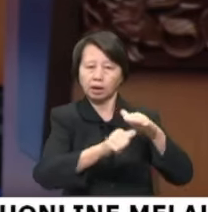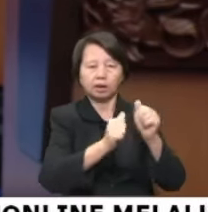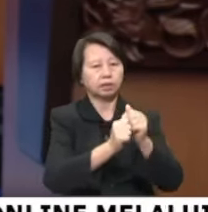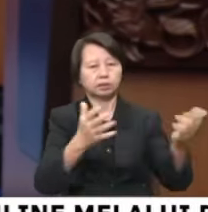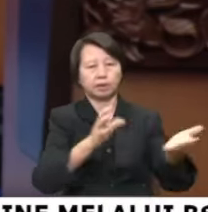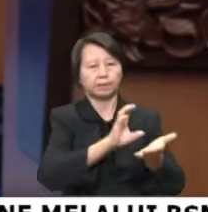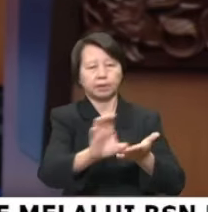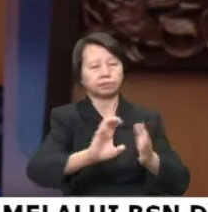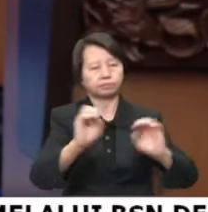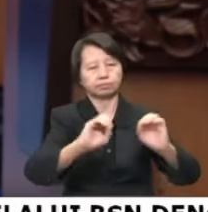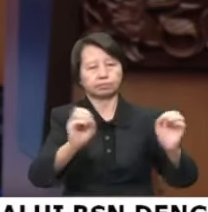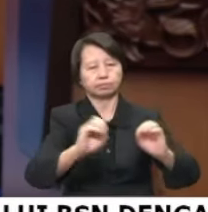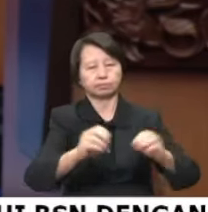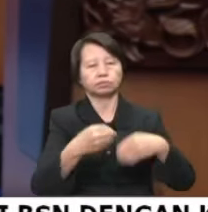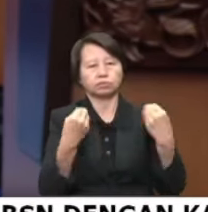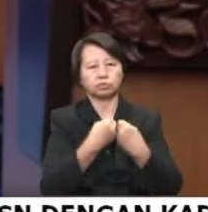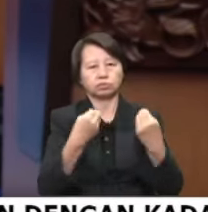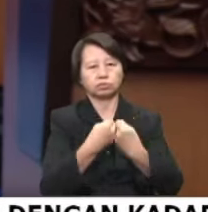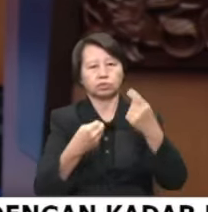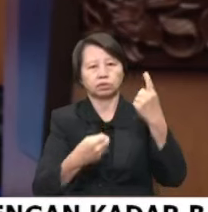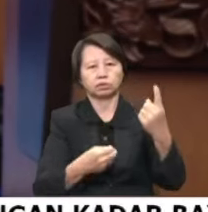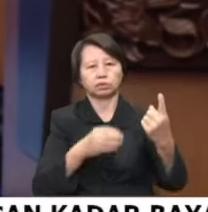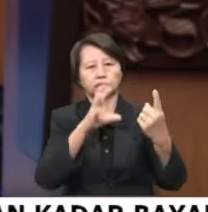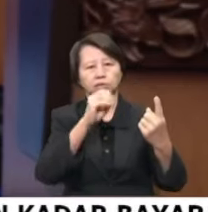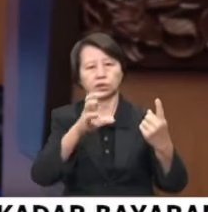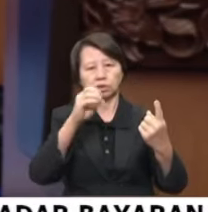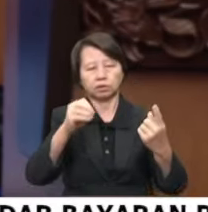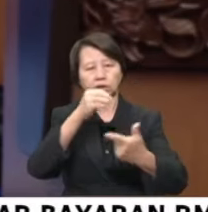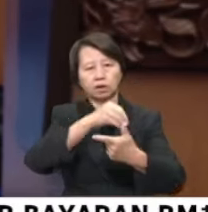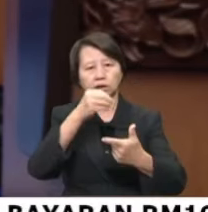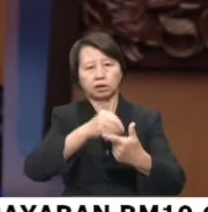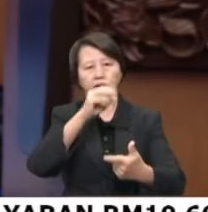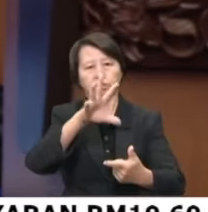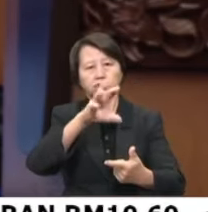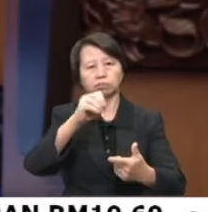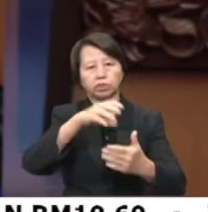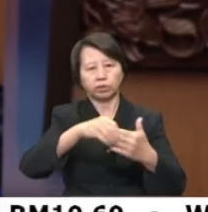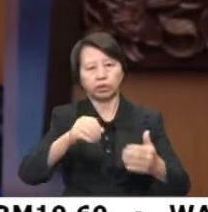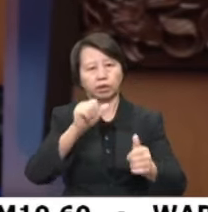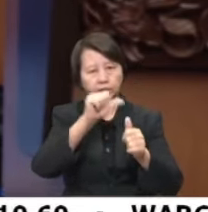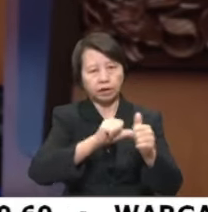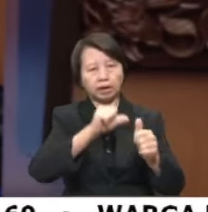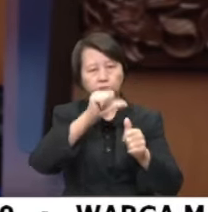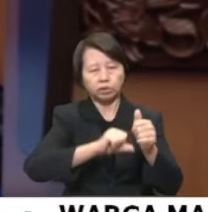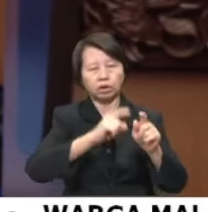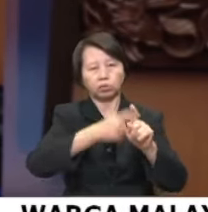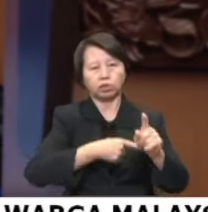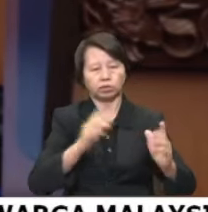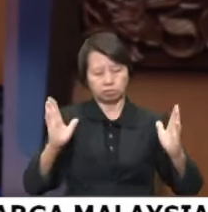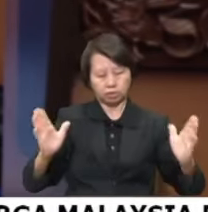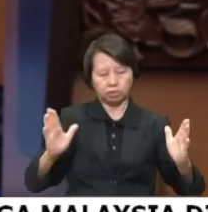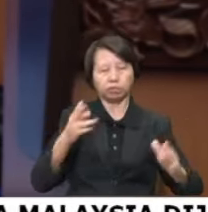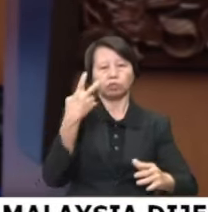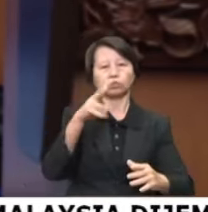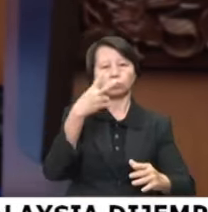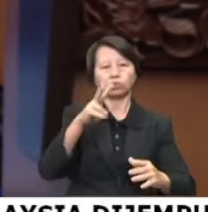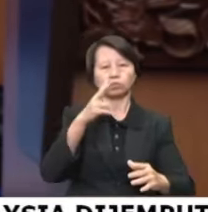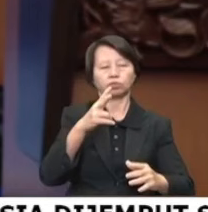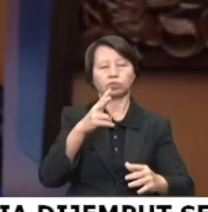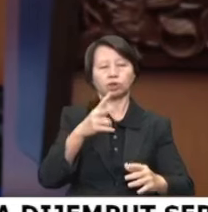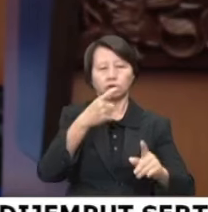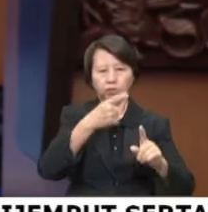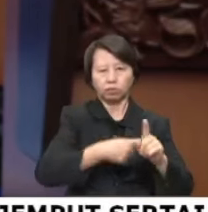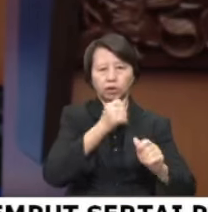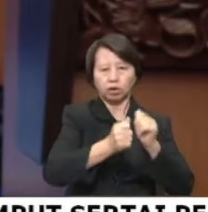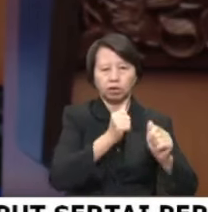tunai, cashless, berjumlah RM100 atau RM50 setiap bulan bagi tempoh 12 bulan secara automatik